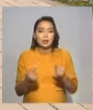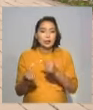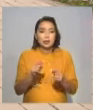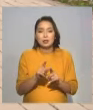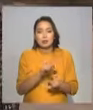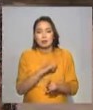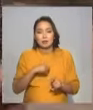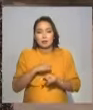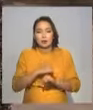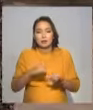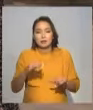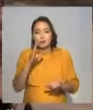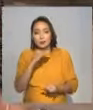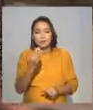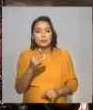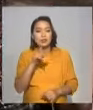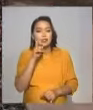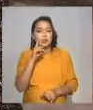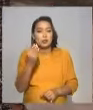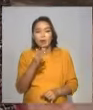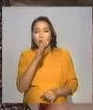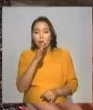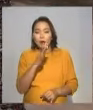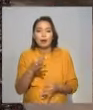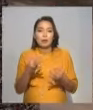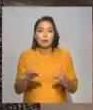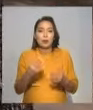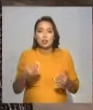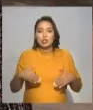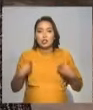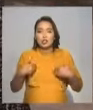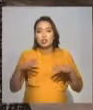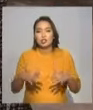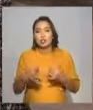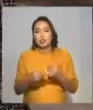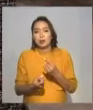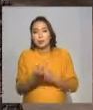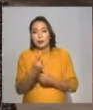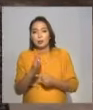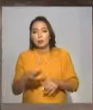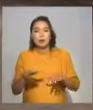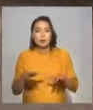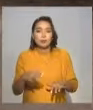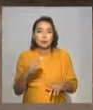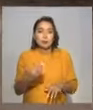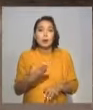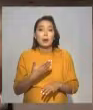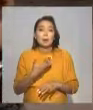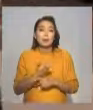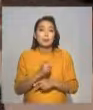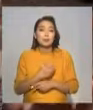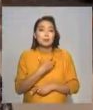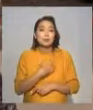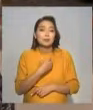өздерін дамыта алады. Біздің жастардың бос уақытын өткізетін пайдалы жер пайда болады. Себебі бұл жердің маңыздылығы